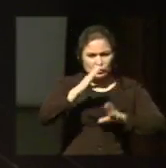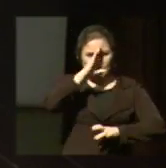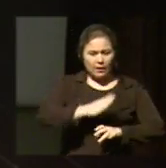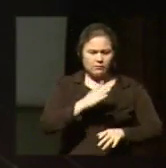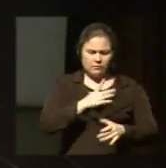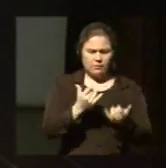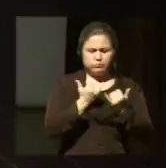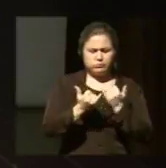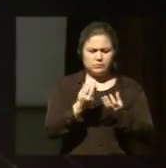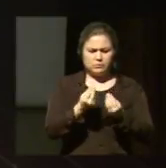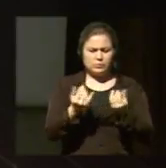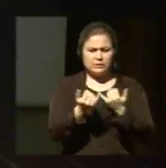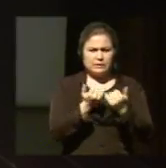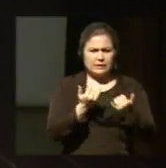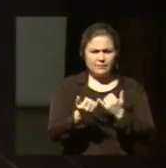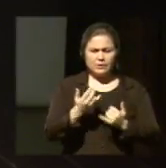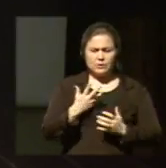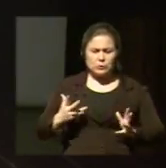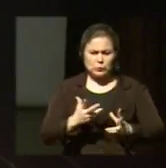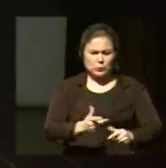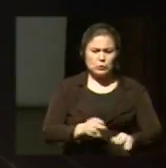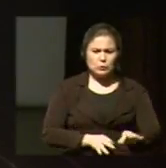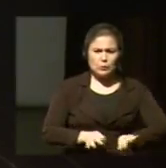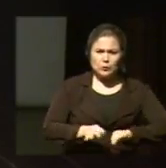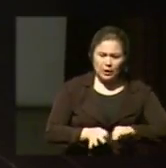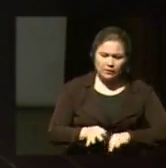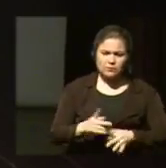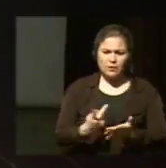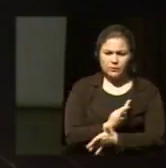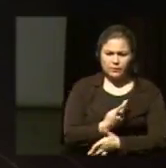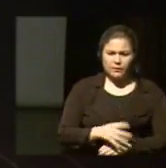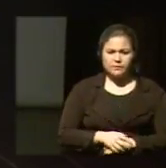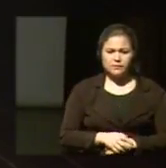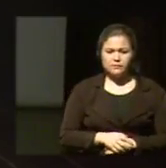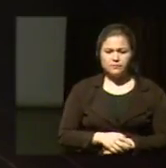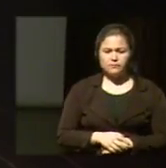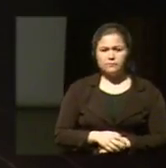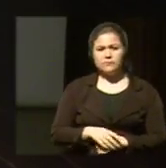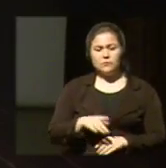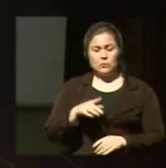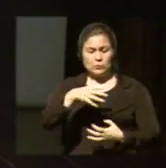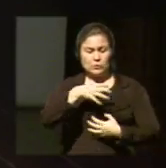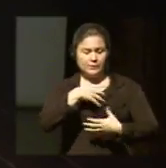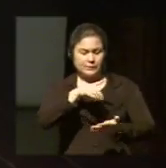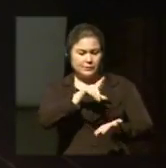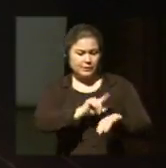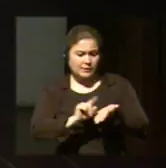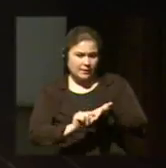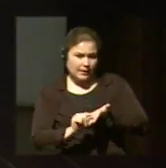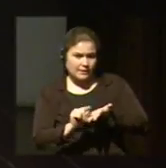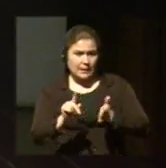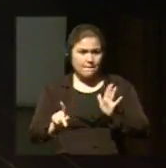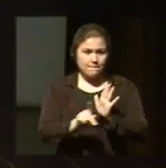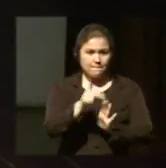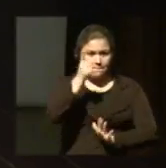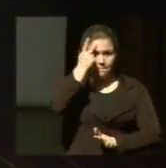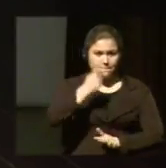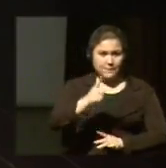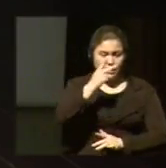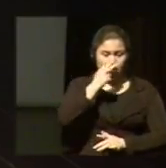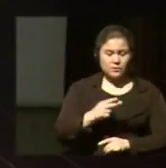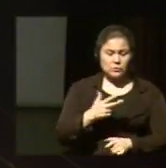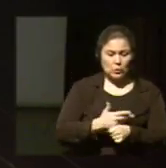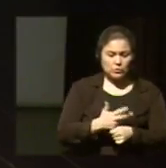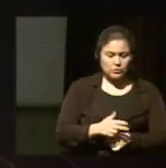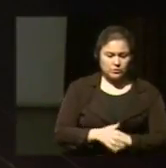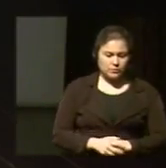alle Projekte, die digital stattfinden für ältere Menschen, die immer das Bedürfnis haben, hinterher